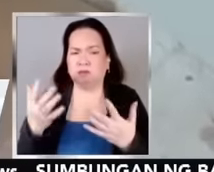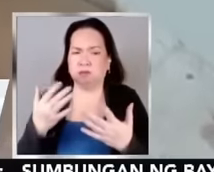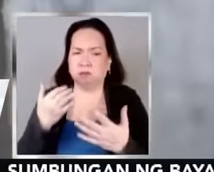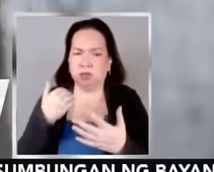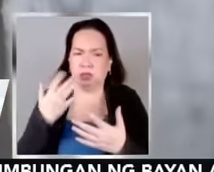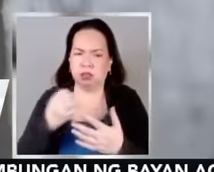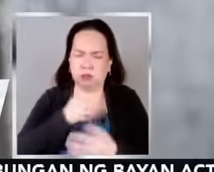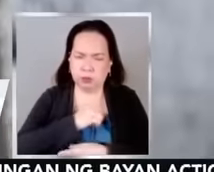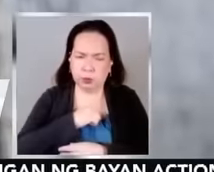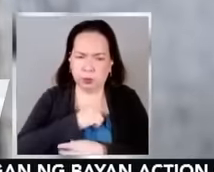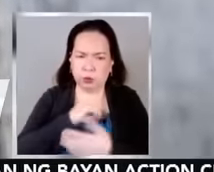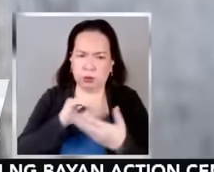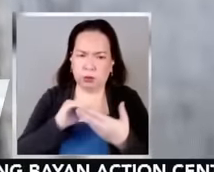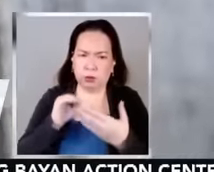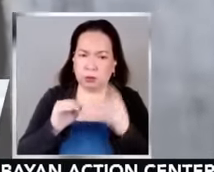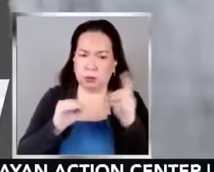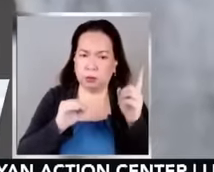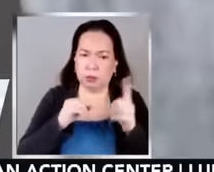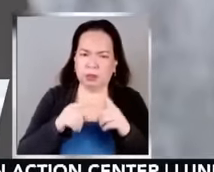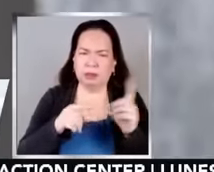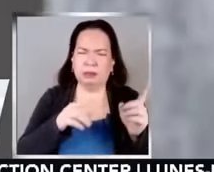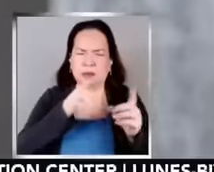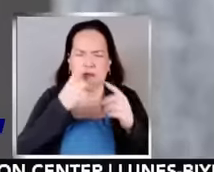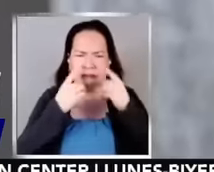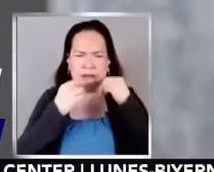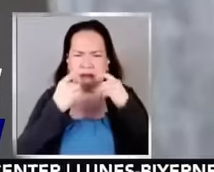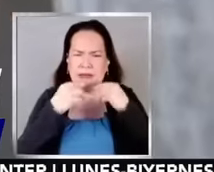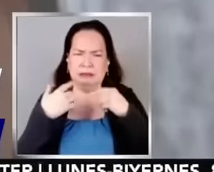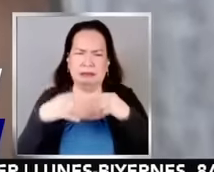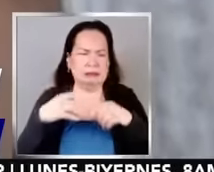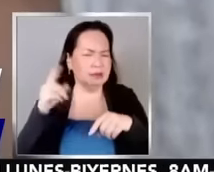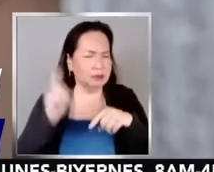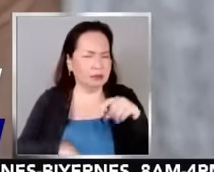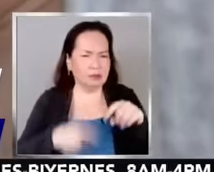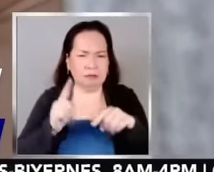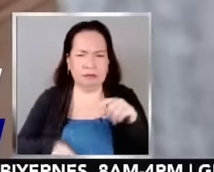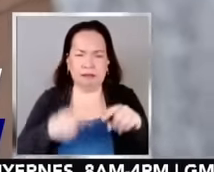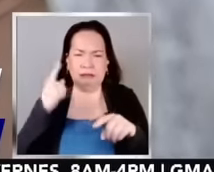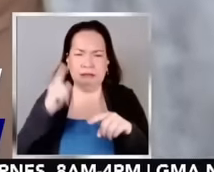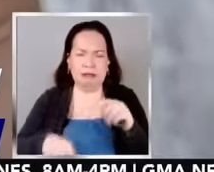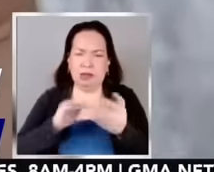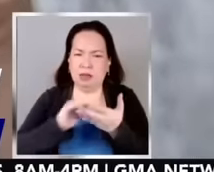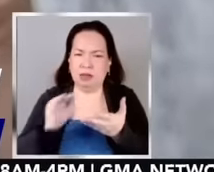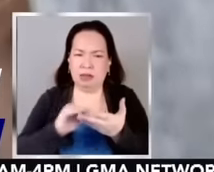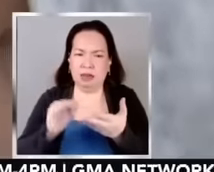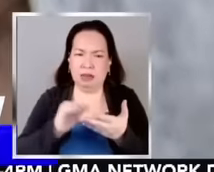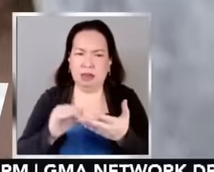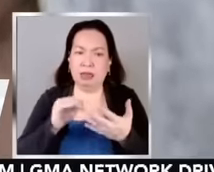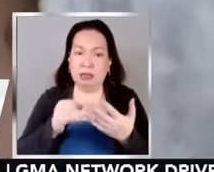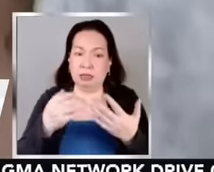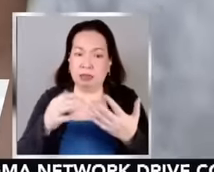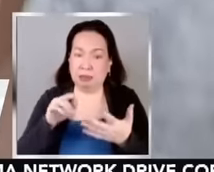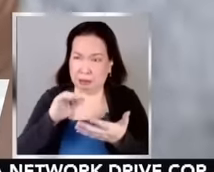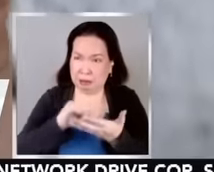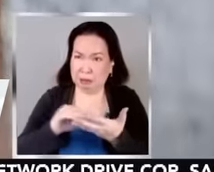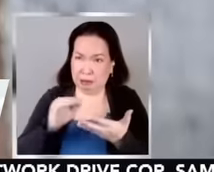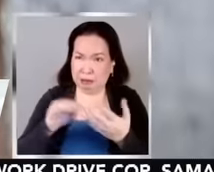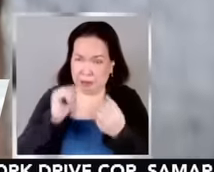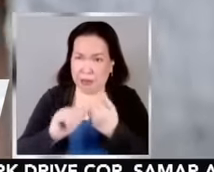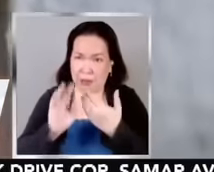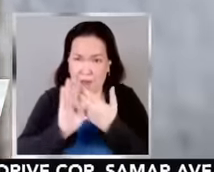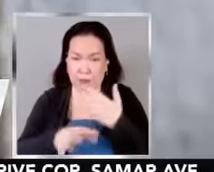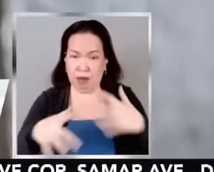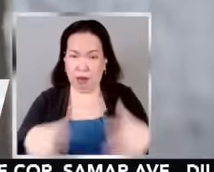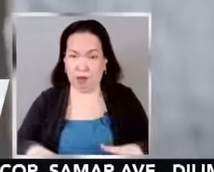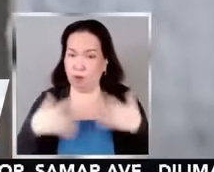sorry. Wala pong kapatawaran yun. Pag napatawad ko po ba siya, yung bata mabubuhay